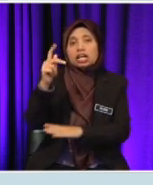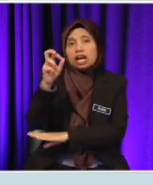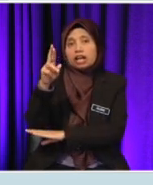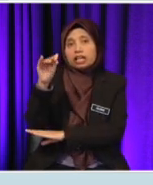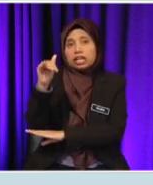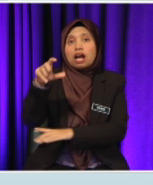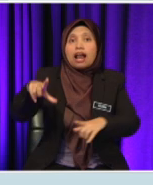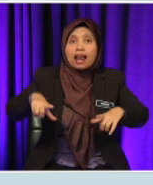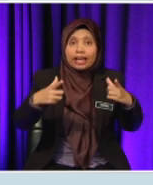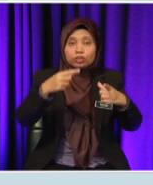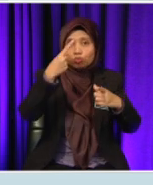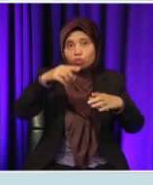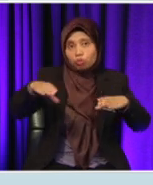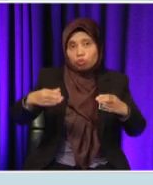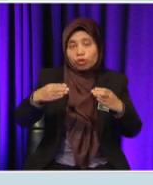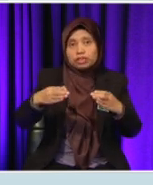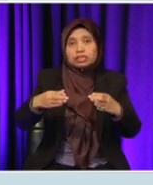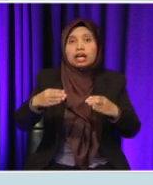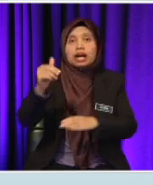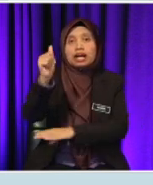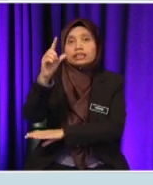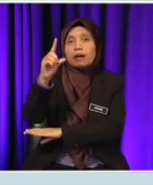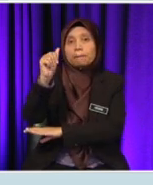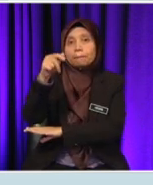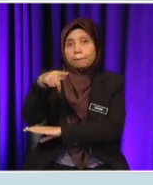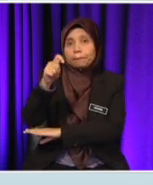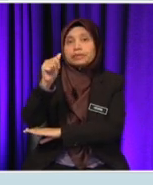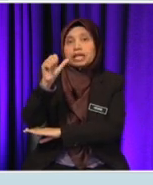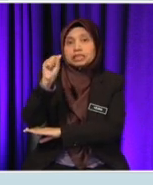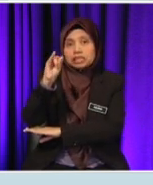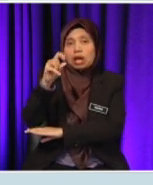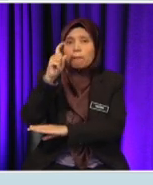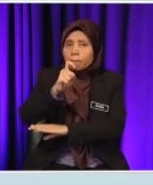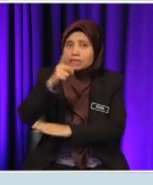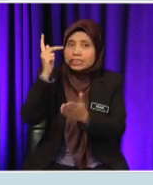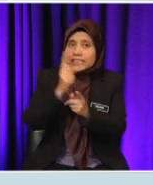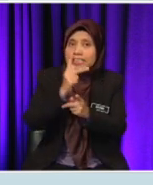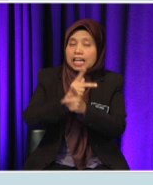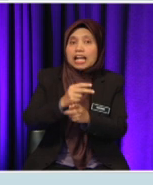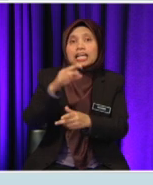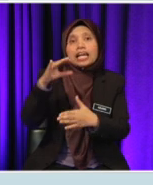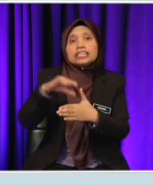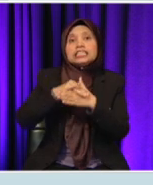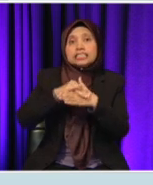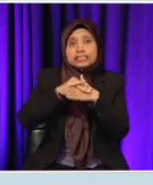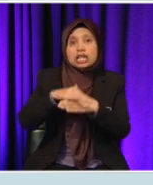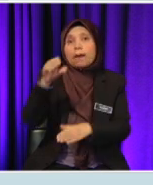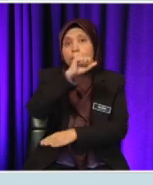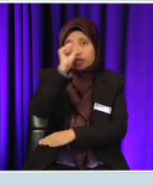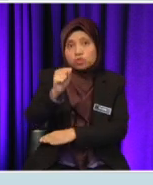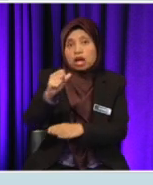ada beberapa teknik untuk membuat karya adaptasi yang pertama mesti mengekang isi cerita itu tema dan juga persoalan